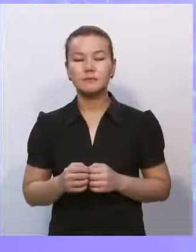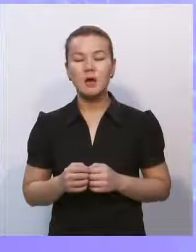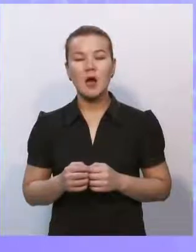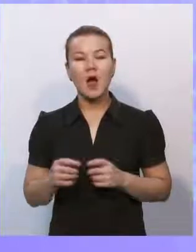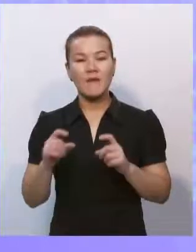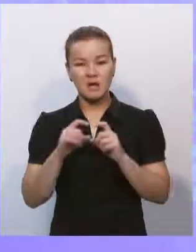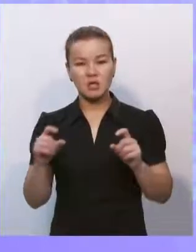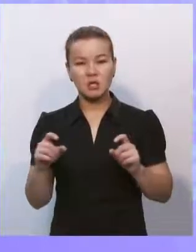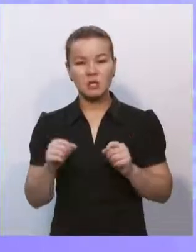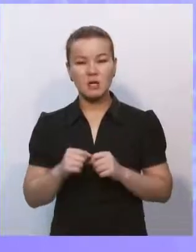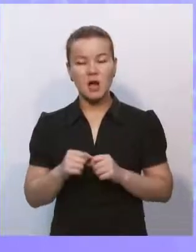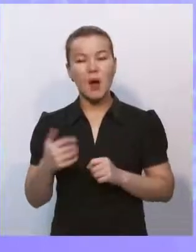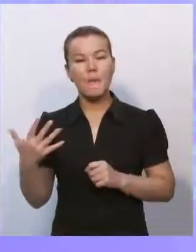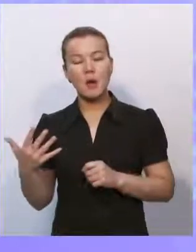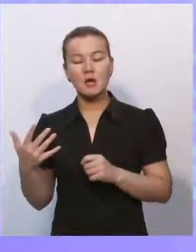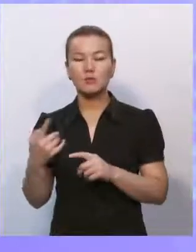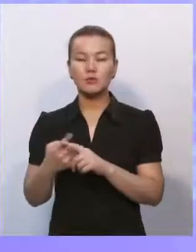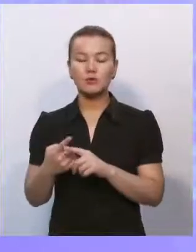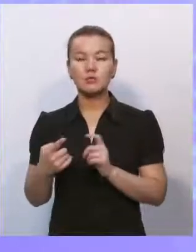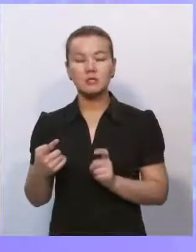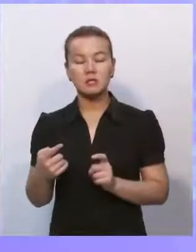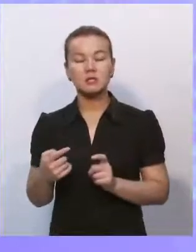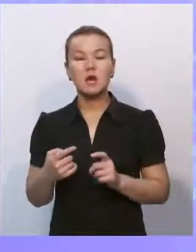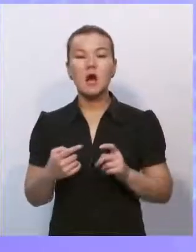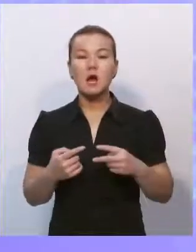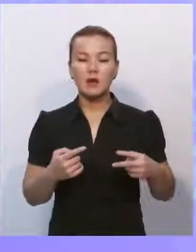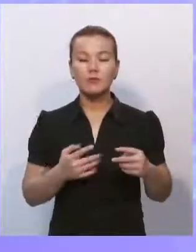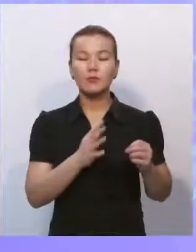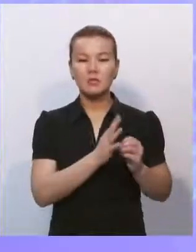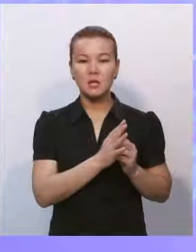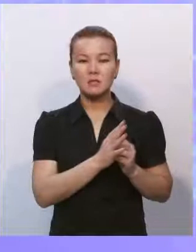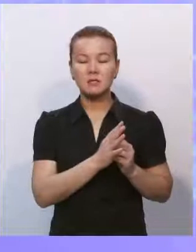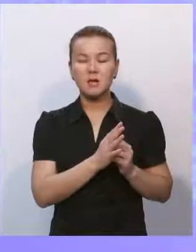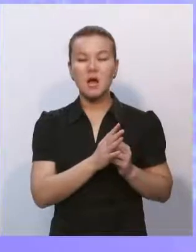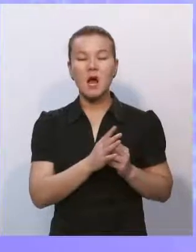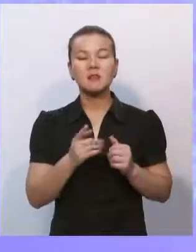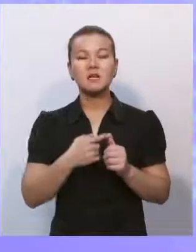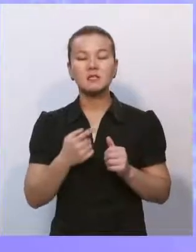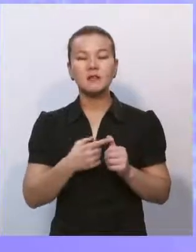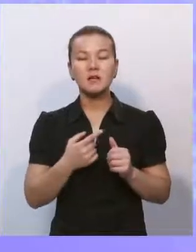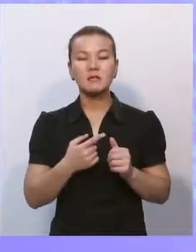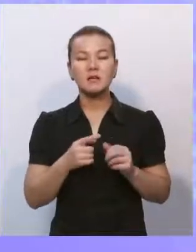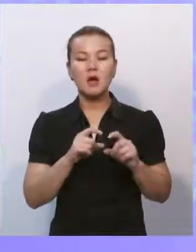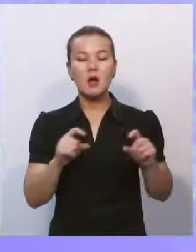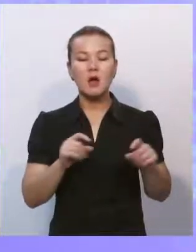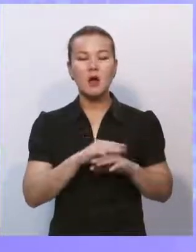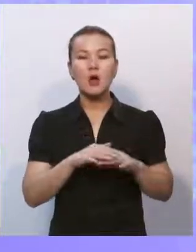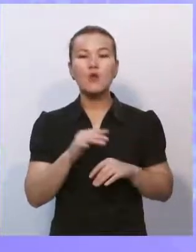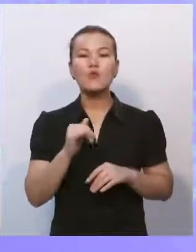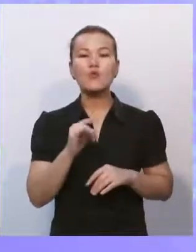выражение 5 плюс x равно 15 называется уравнением